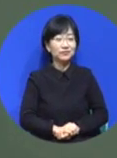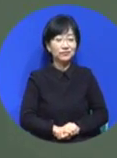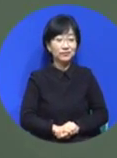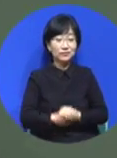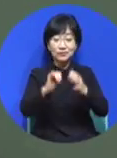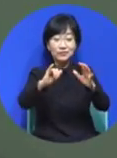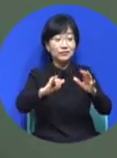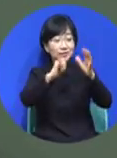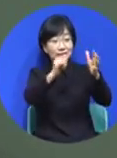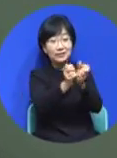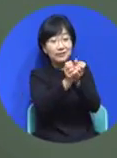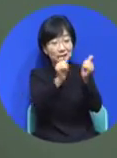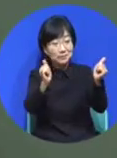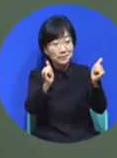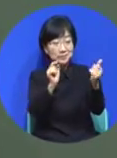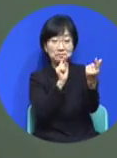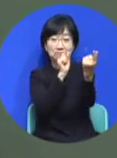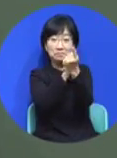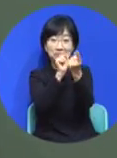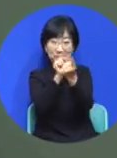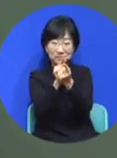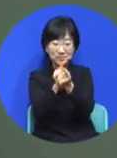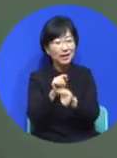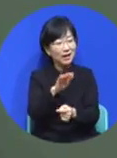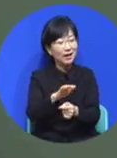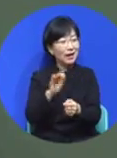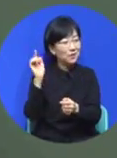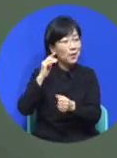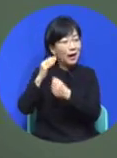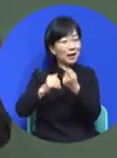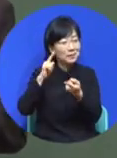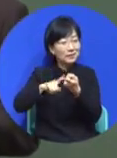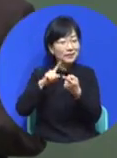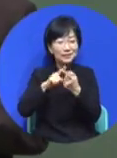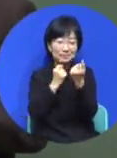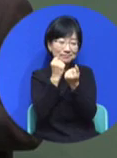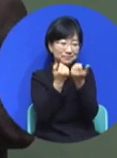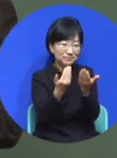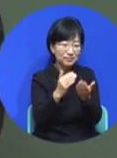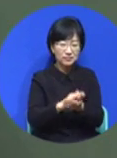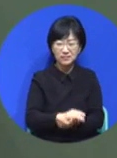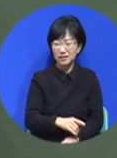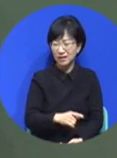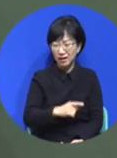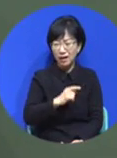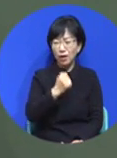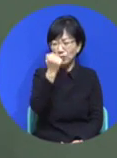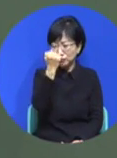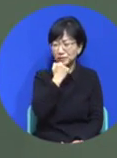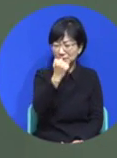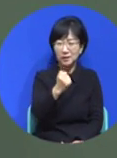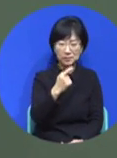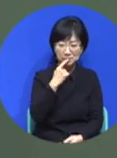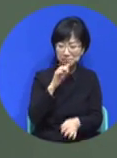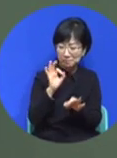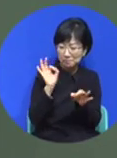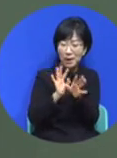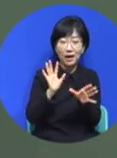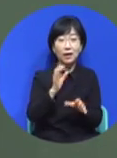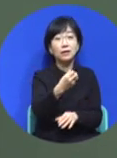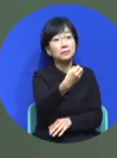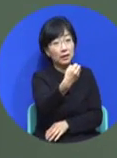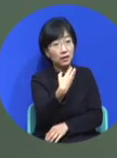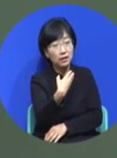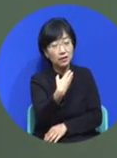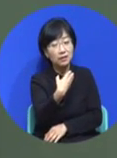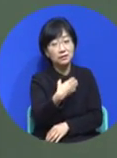사람들이 말도 안 되는 소리 하지 마라 이렇게 얘기할 때가 많죠. We do believe in God, but if we want to talk about God out in the world, people say things like, what are you talking